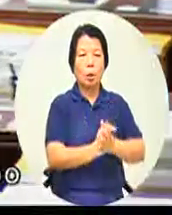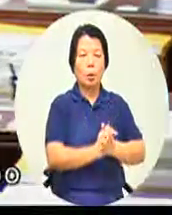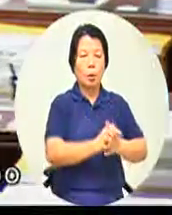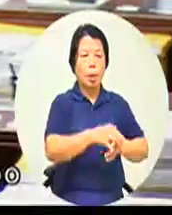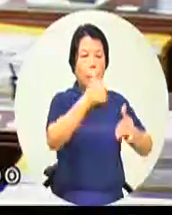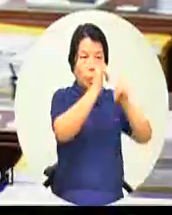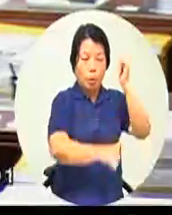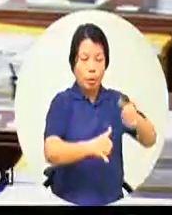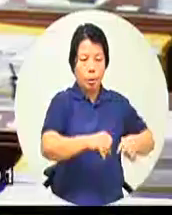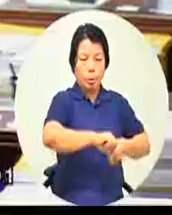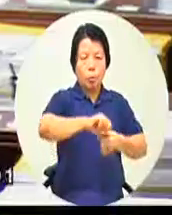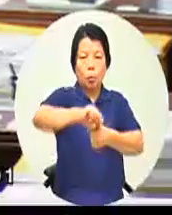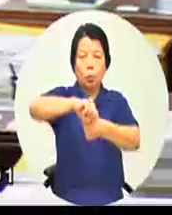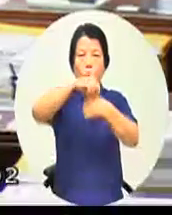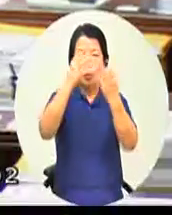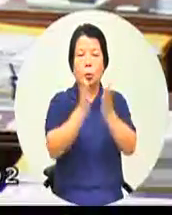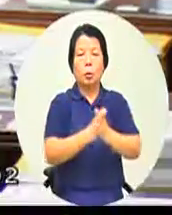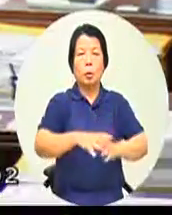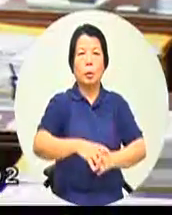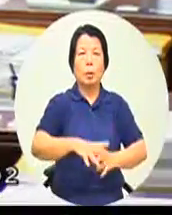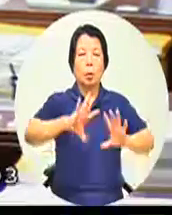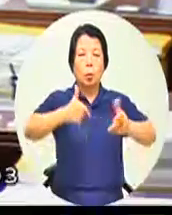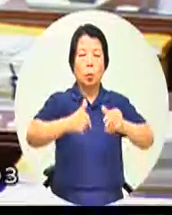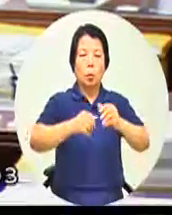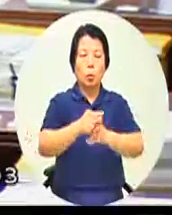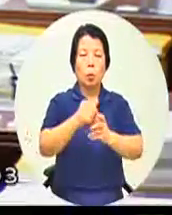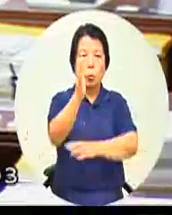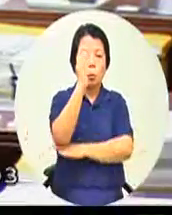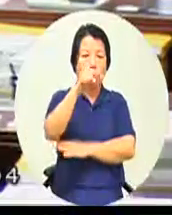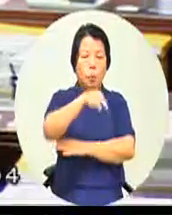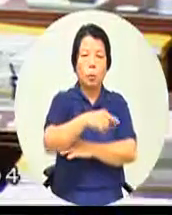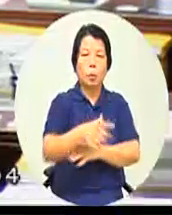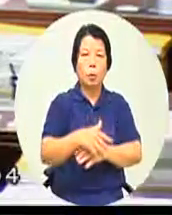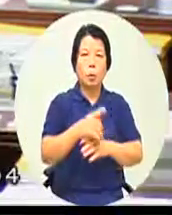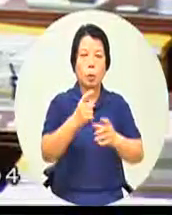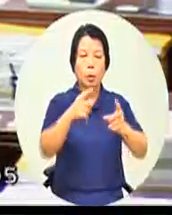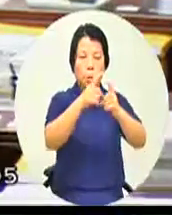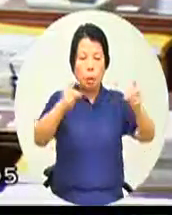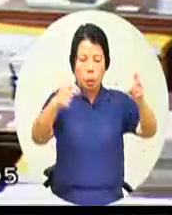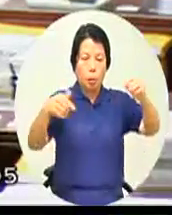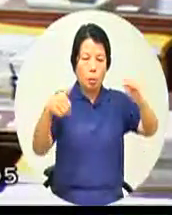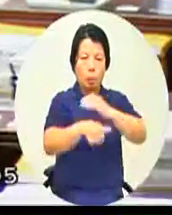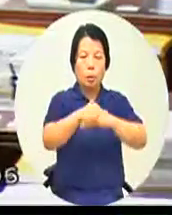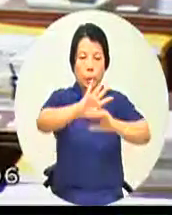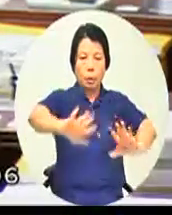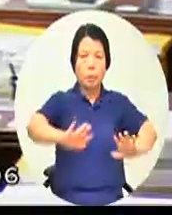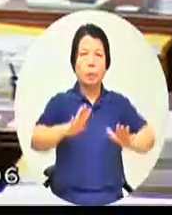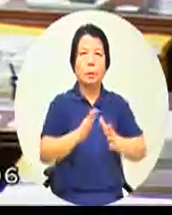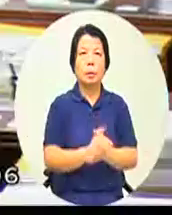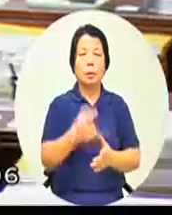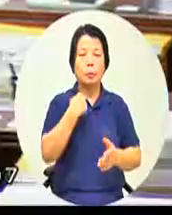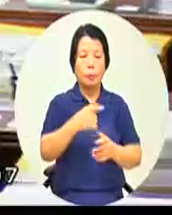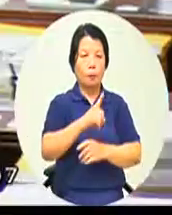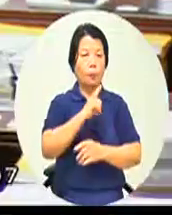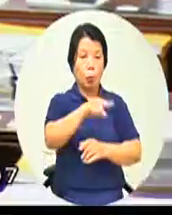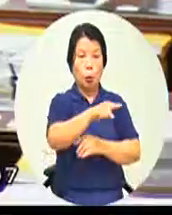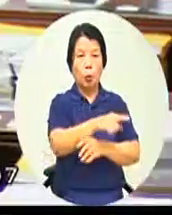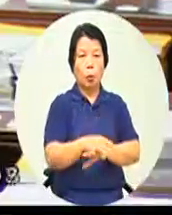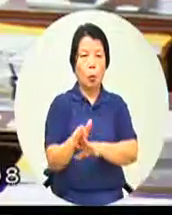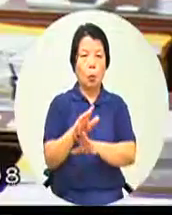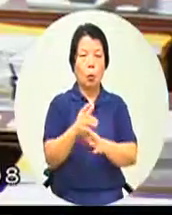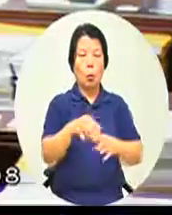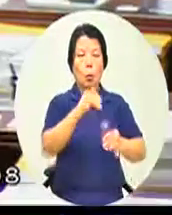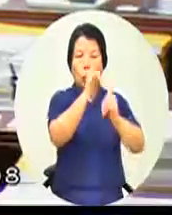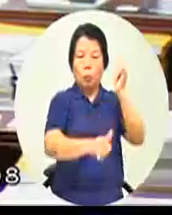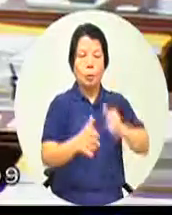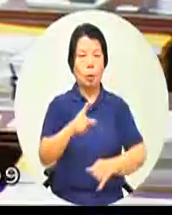把过去左营在这里的军事的这个过程当中做一个很好的呈现。那这边是非常丰富的。那更不